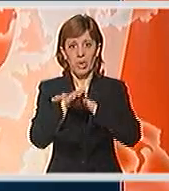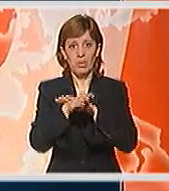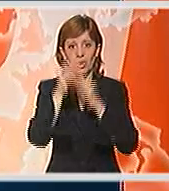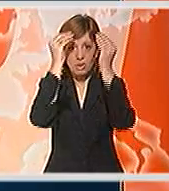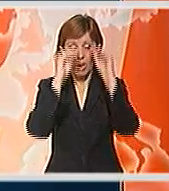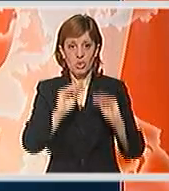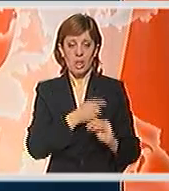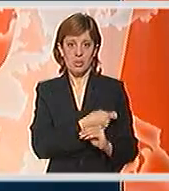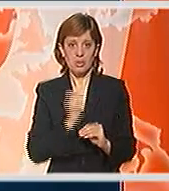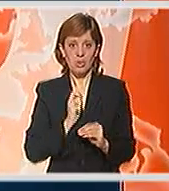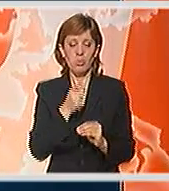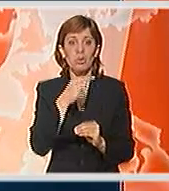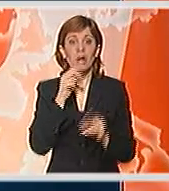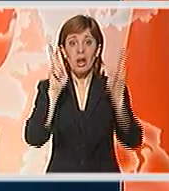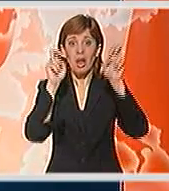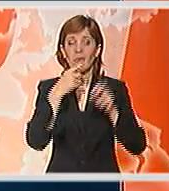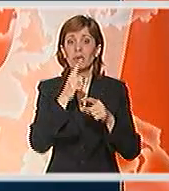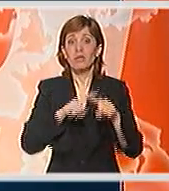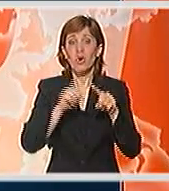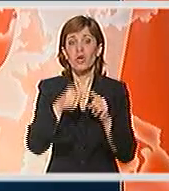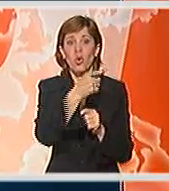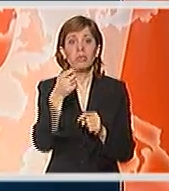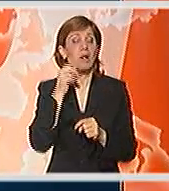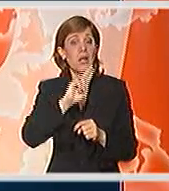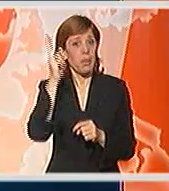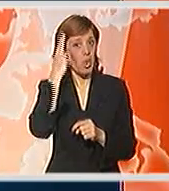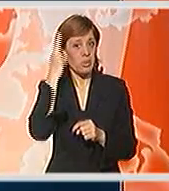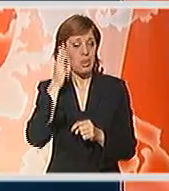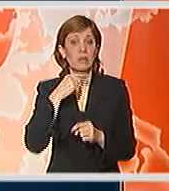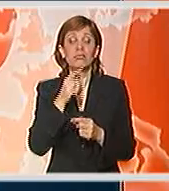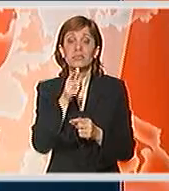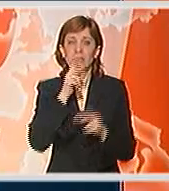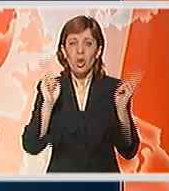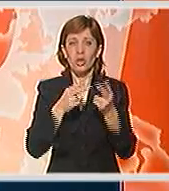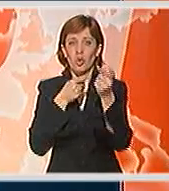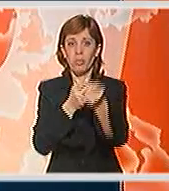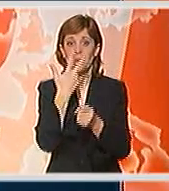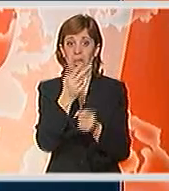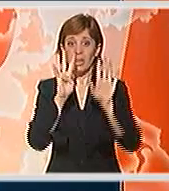saopštila je policija. Policija navodi da motiv zločina nije poznat. U potrazi za ubicom,